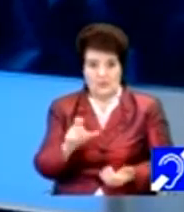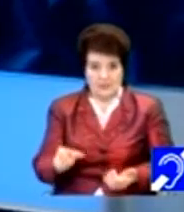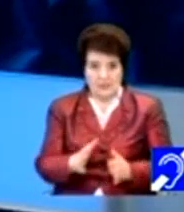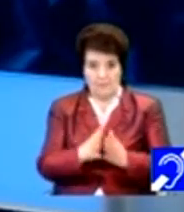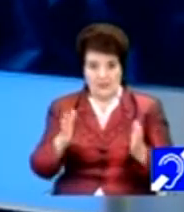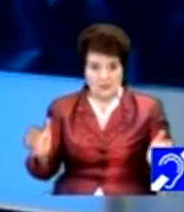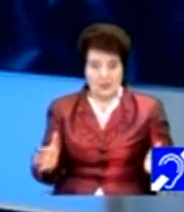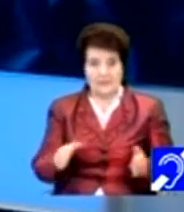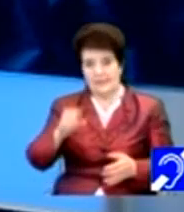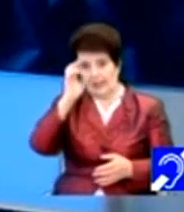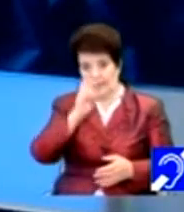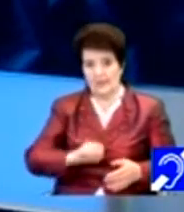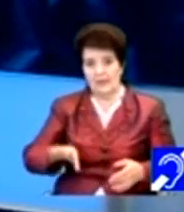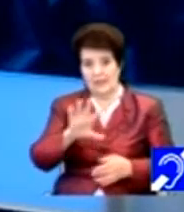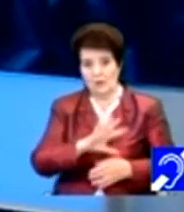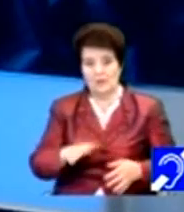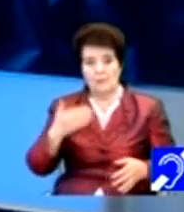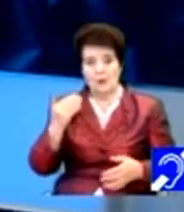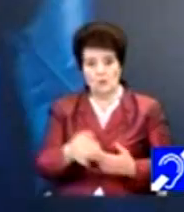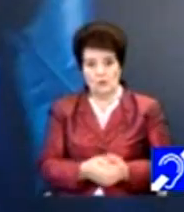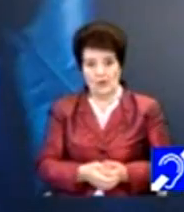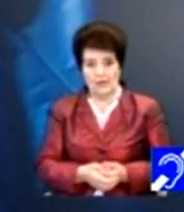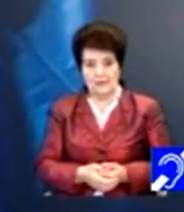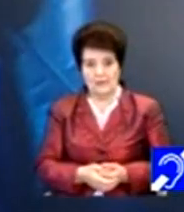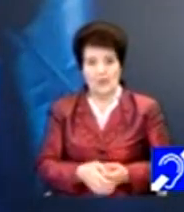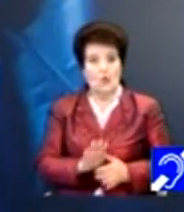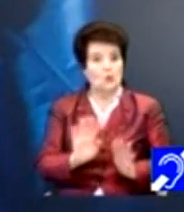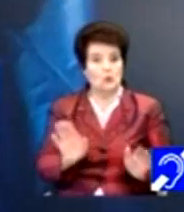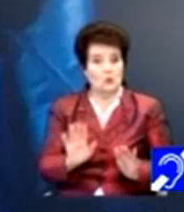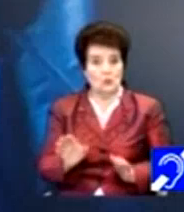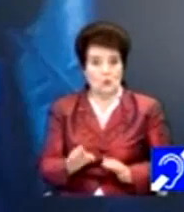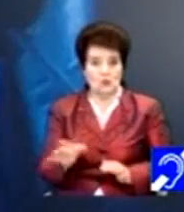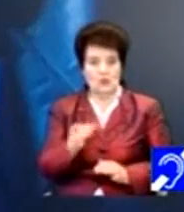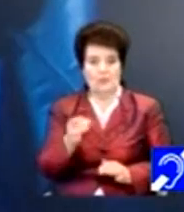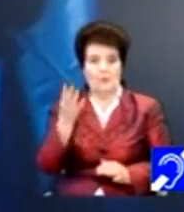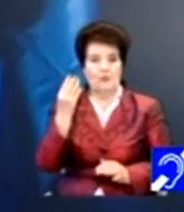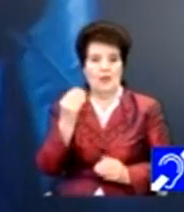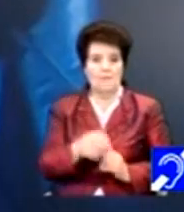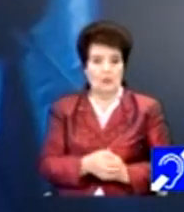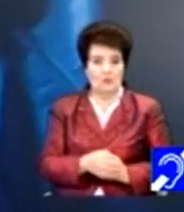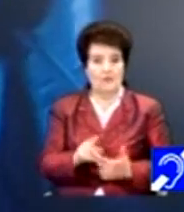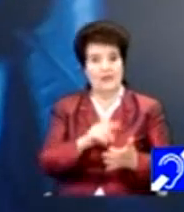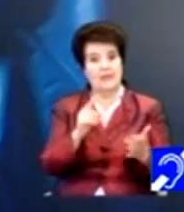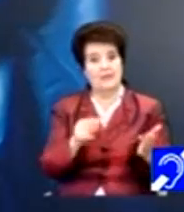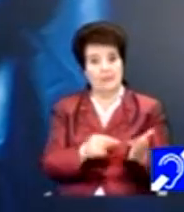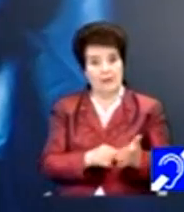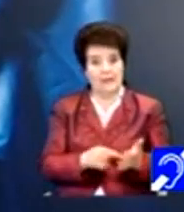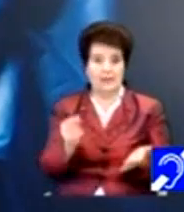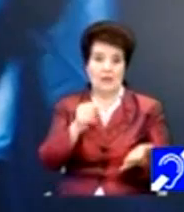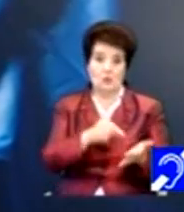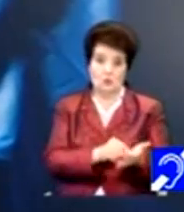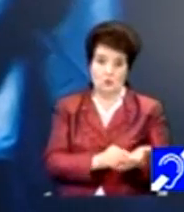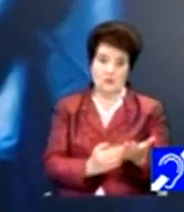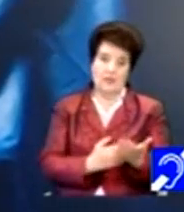majoritatea statelor europene răsuflă ușurați. Nu însă și Republica Moldova. Ne întrebăm dacă am ajuns în